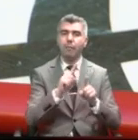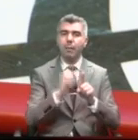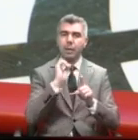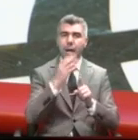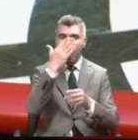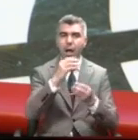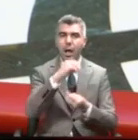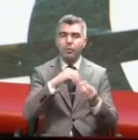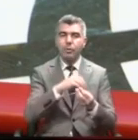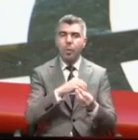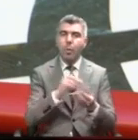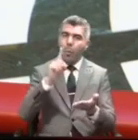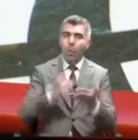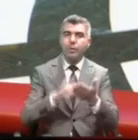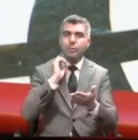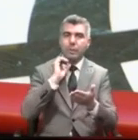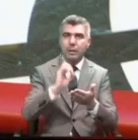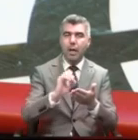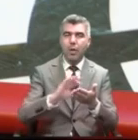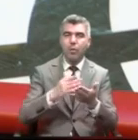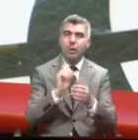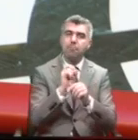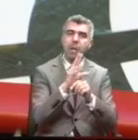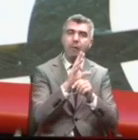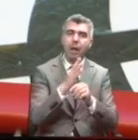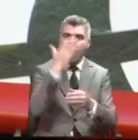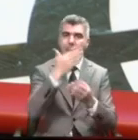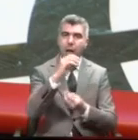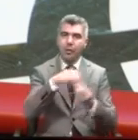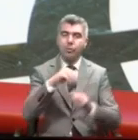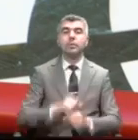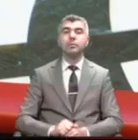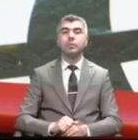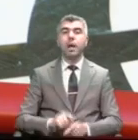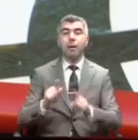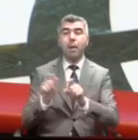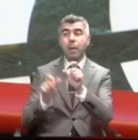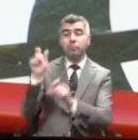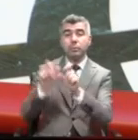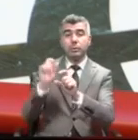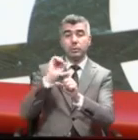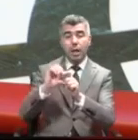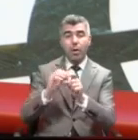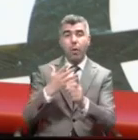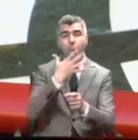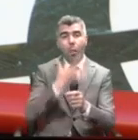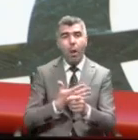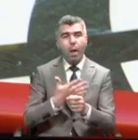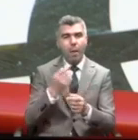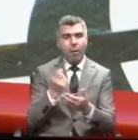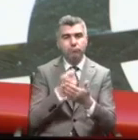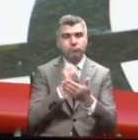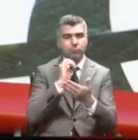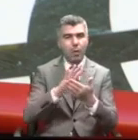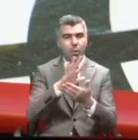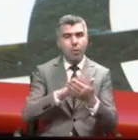الواجب القيام به ثلاثه رحلات الحج تحديد اعضاء البعثات الاداريه والعلميه والطبيه والاعلاميه